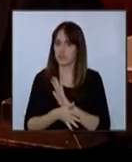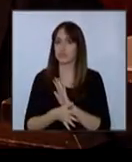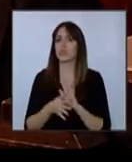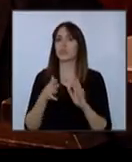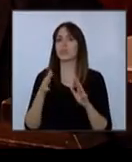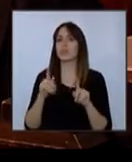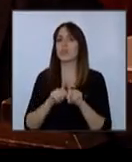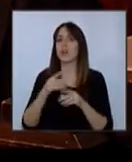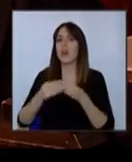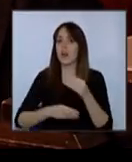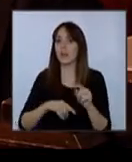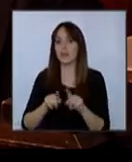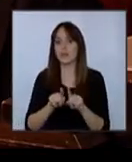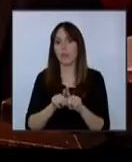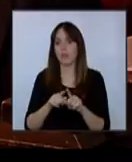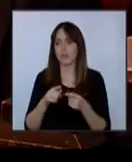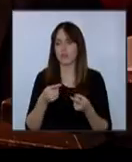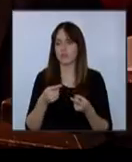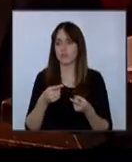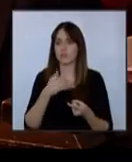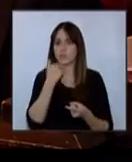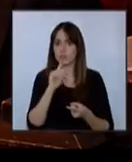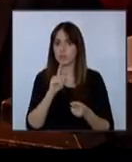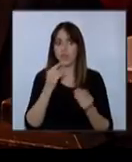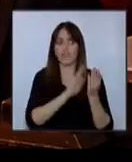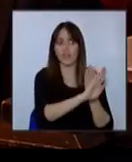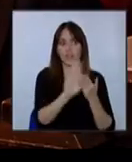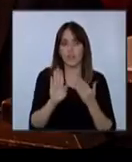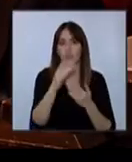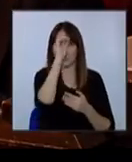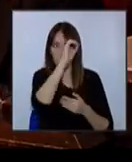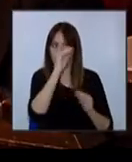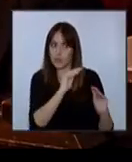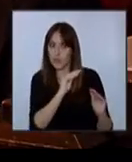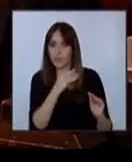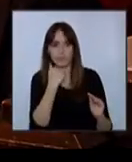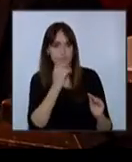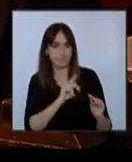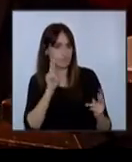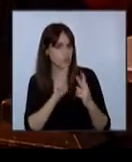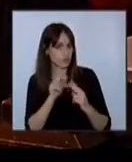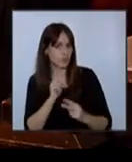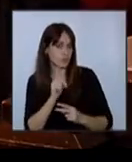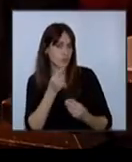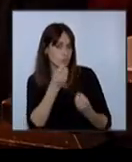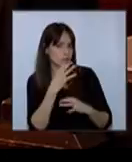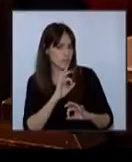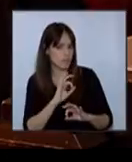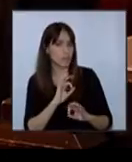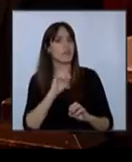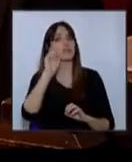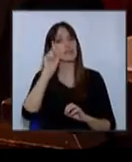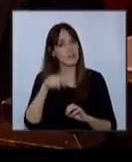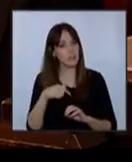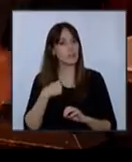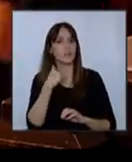davant que desconeixem, com hem dit abans, l'opinió dels veïns i els comerciants del Sona i tampoc sabem, encara que sí que s'ha dit que s'ha portat